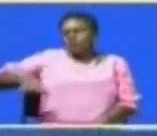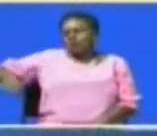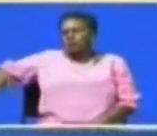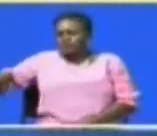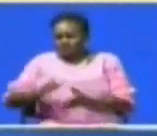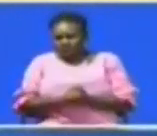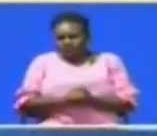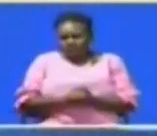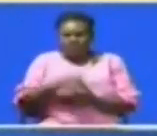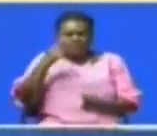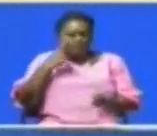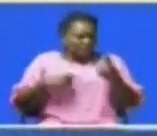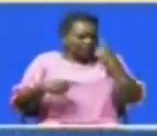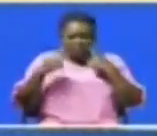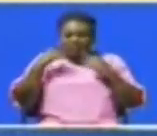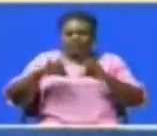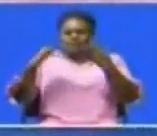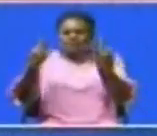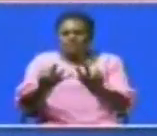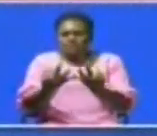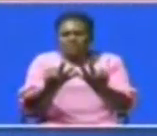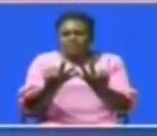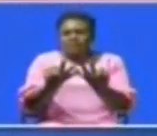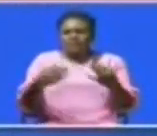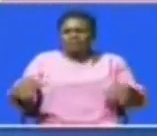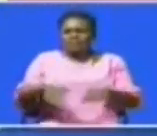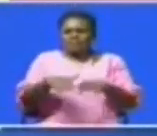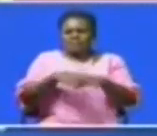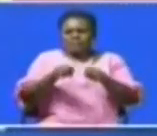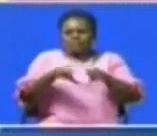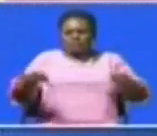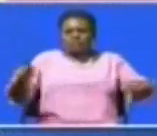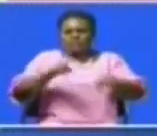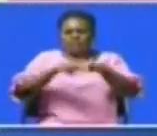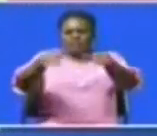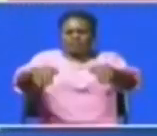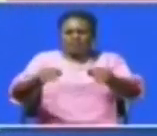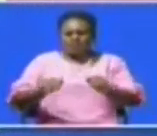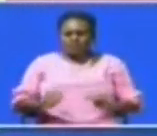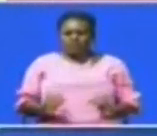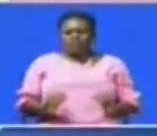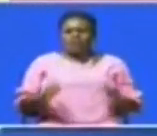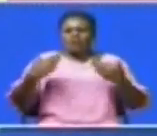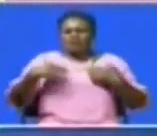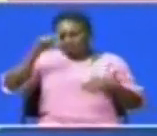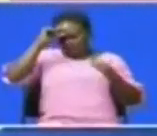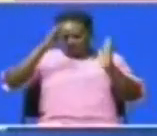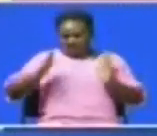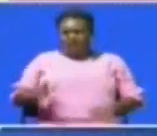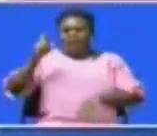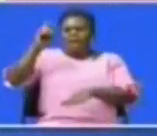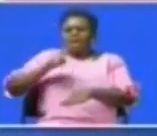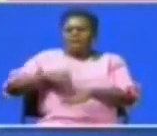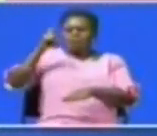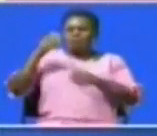Embu. Hali ya majonzi kutoka kwa familia ya Tiger Power ilitanda katika hafla ya mazishi hayo ambayo ilihudhuriwa na gavana wa kaunti ya